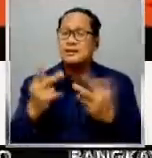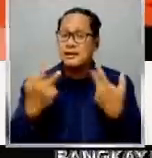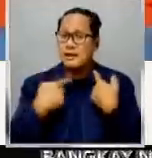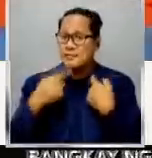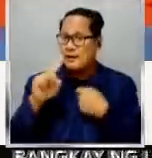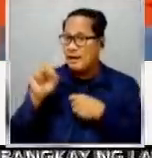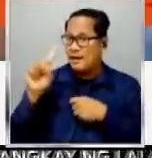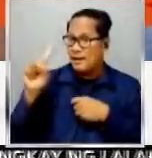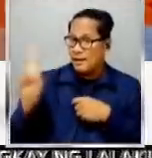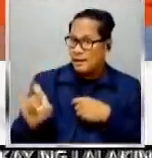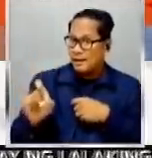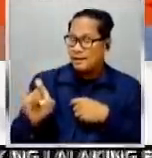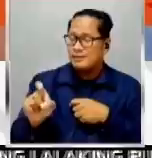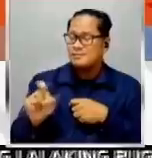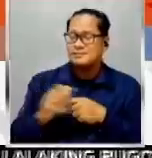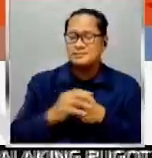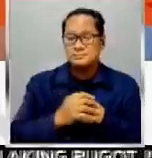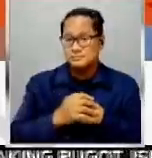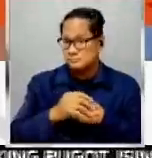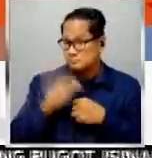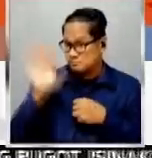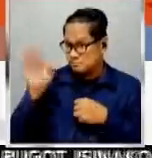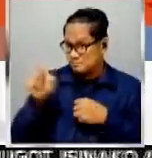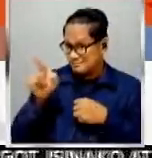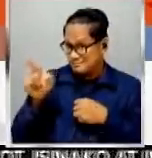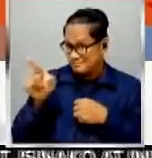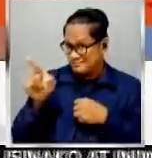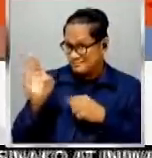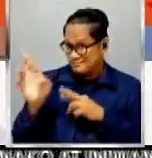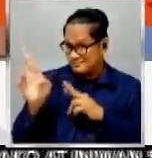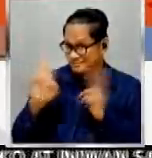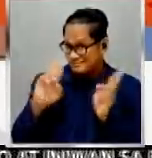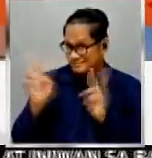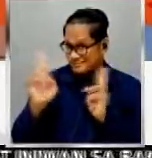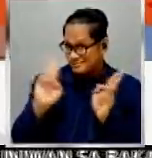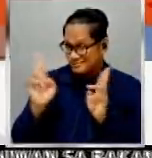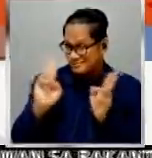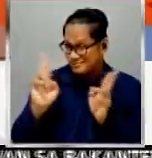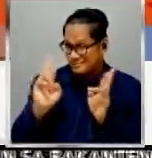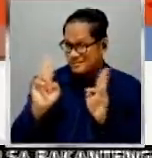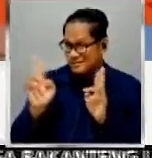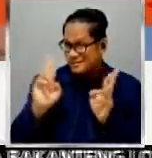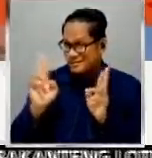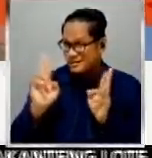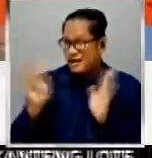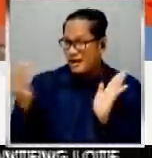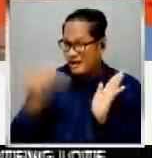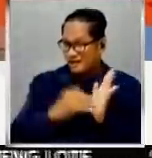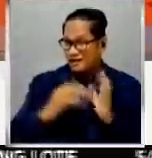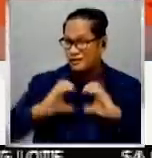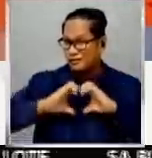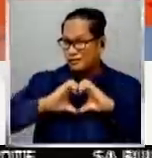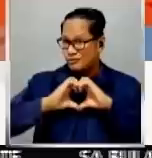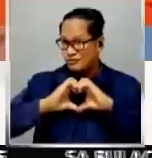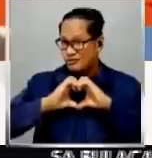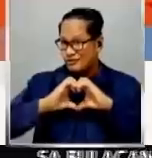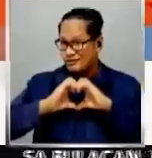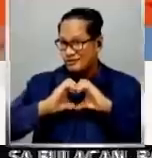Lloydy. Ikaw ba? Handa ka na lumabas? Handa ka na bang umibig ulit? Handa-handa